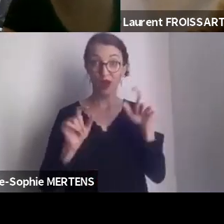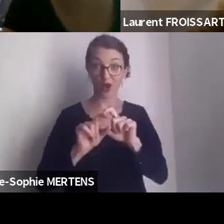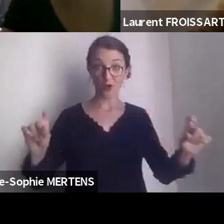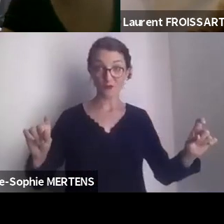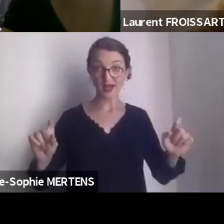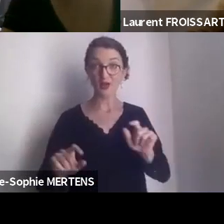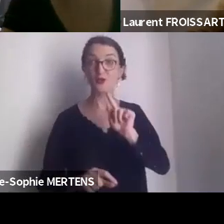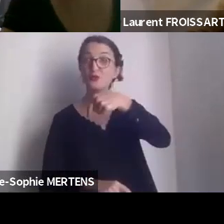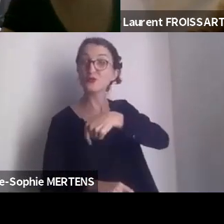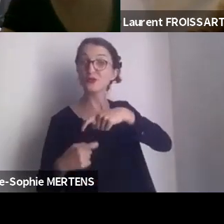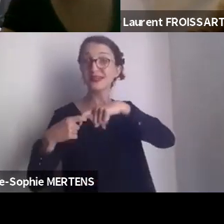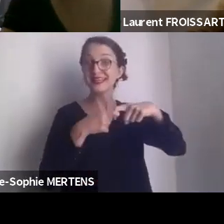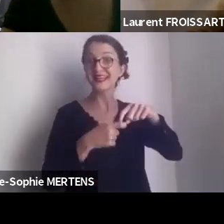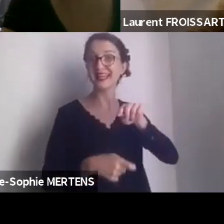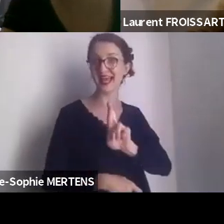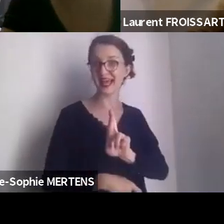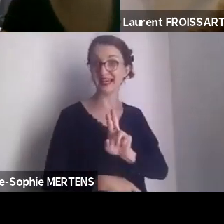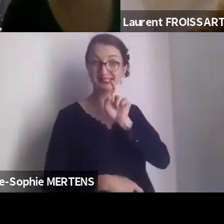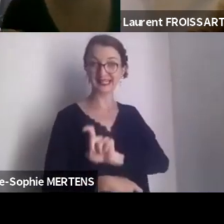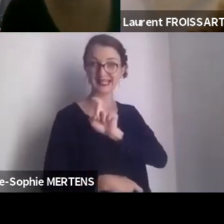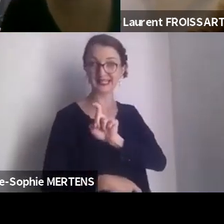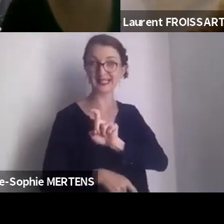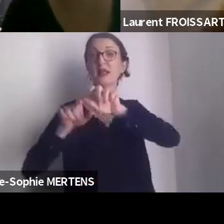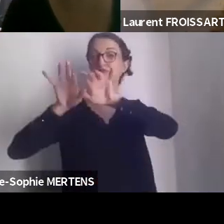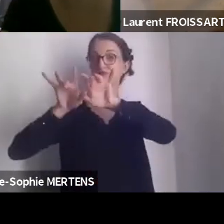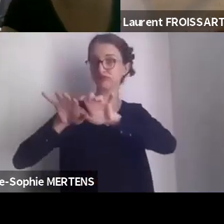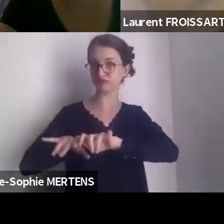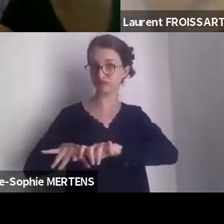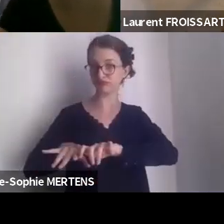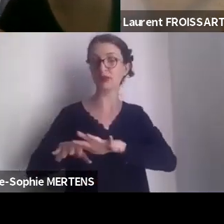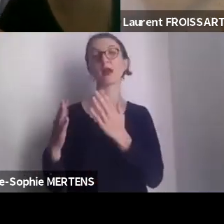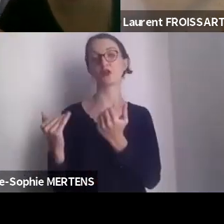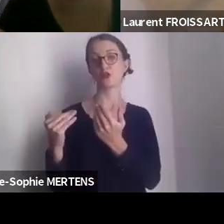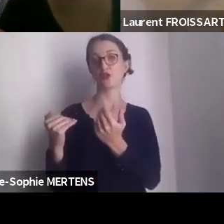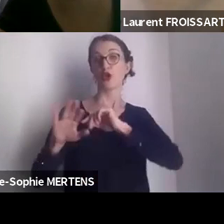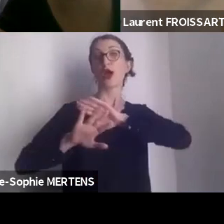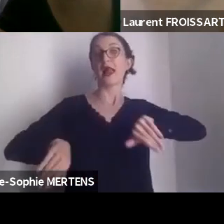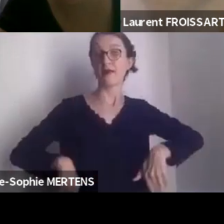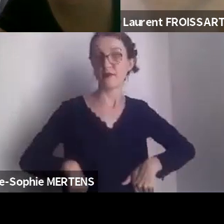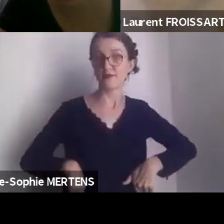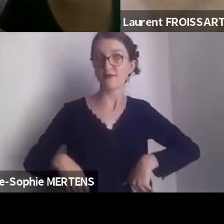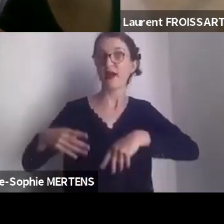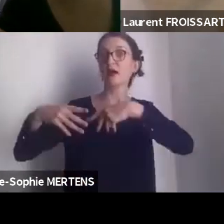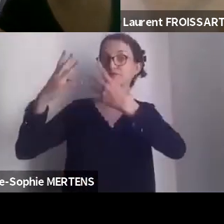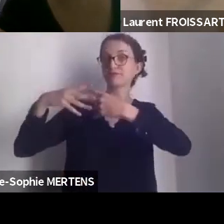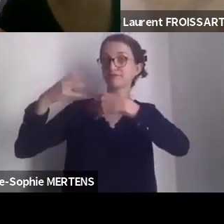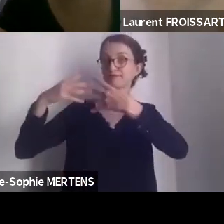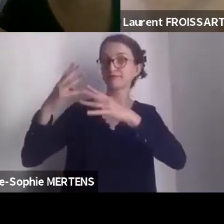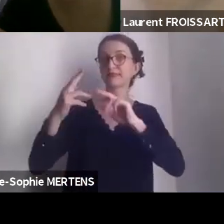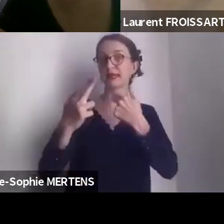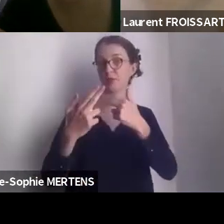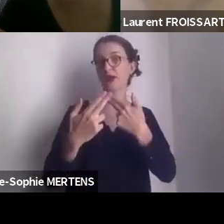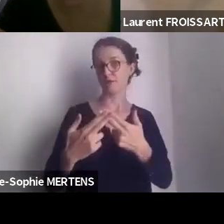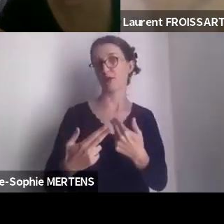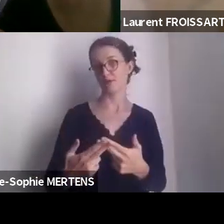votre écran. Comme ça, c'est beaucoup plus simple et à la fin, on peut prendre toutes les questions qui nous seront arrivées. Vous